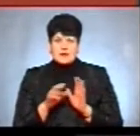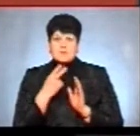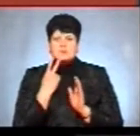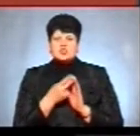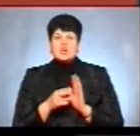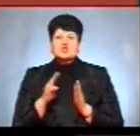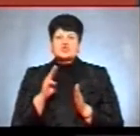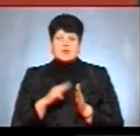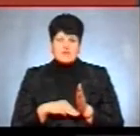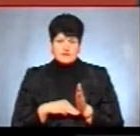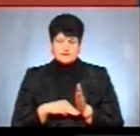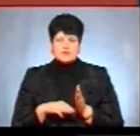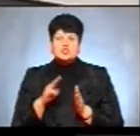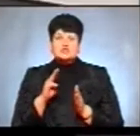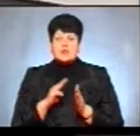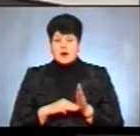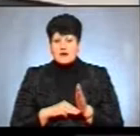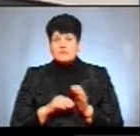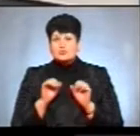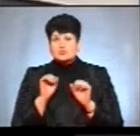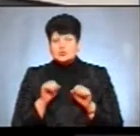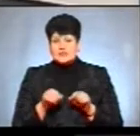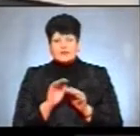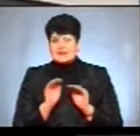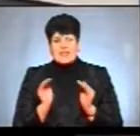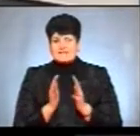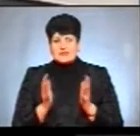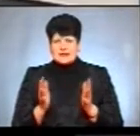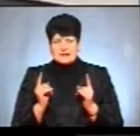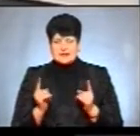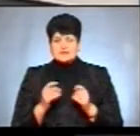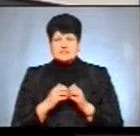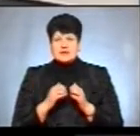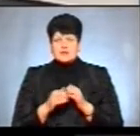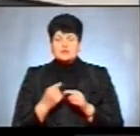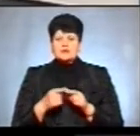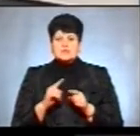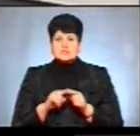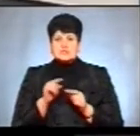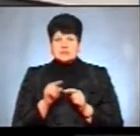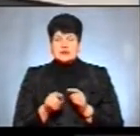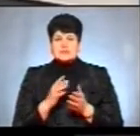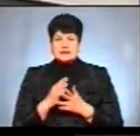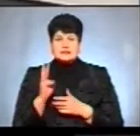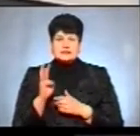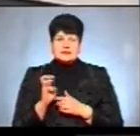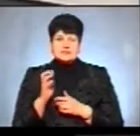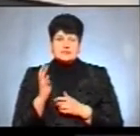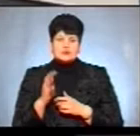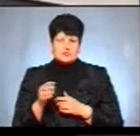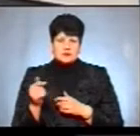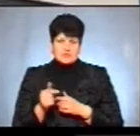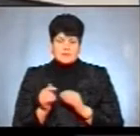штраф. Штраф, він, можливо, і невеликий. В середньому мінімальна це становить 340 гривень,